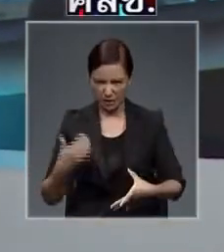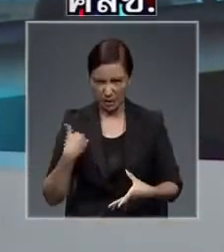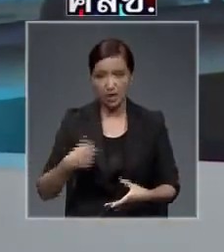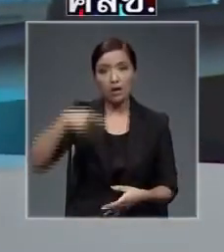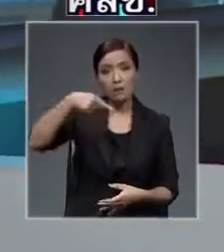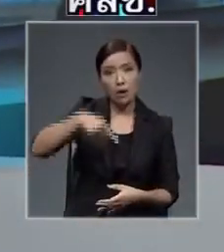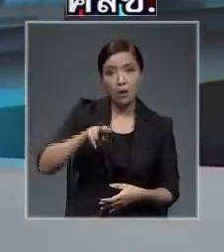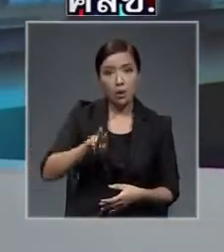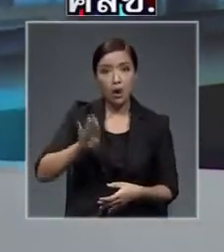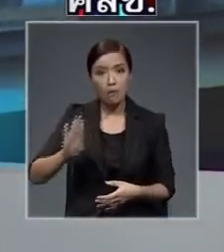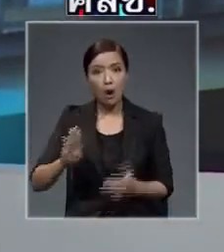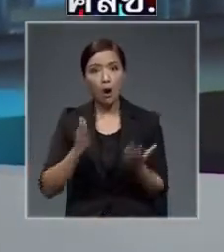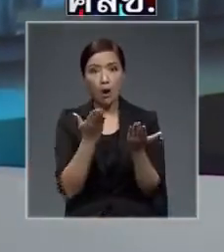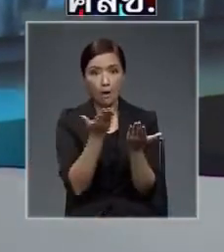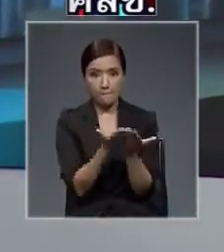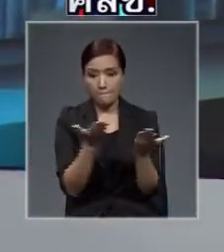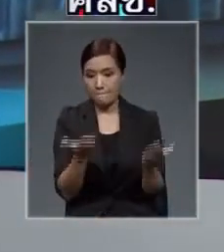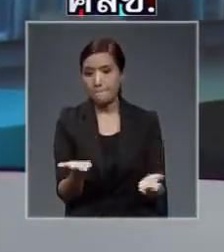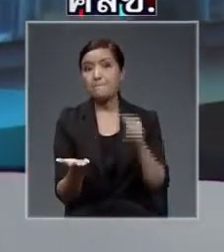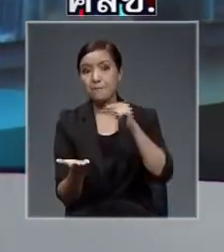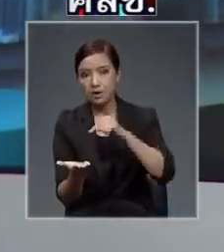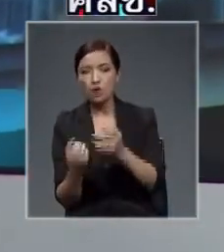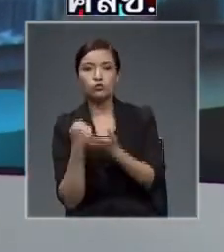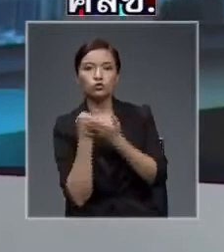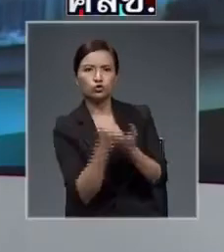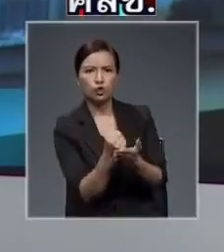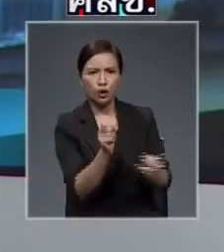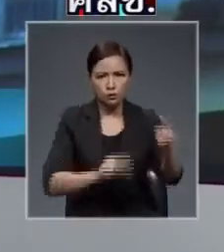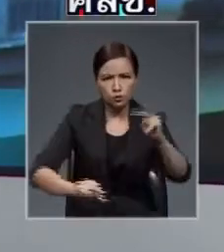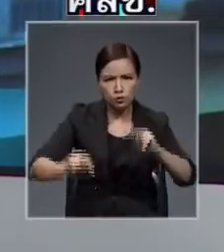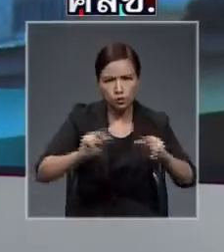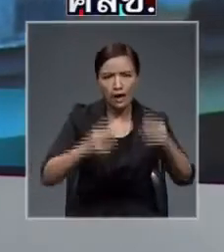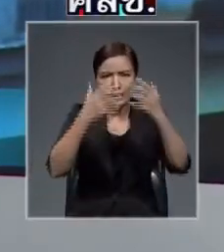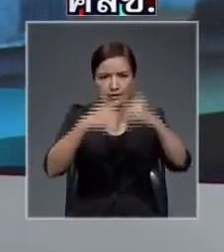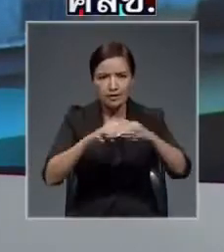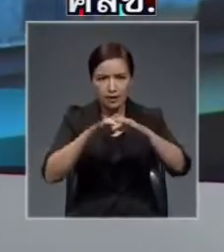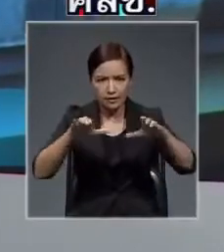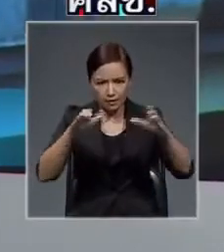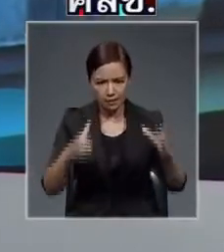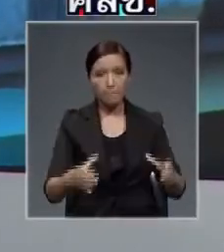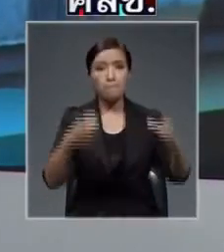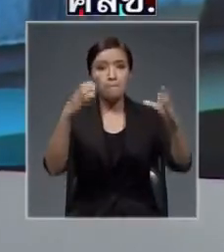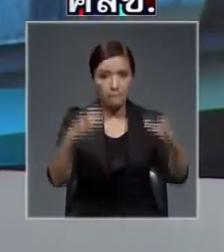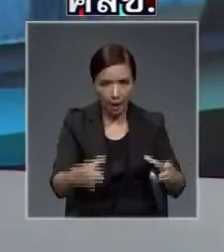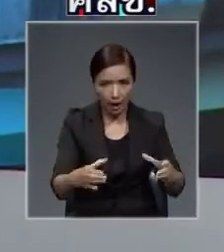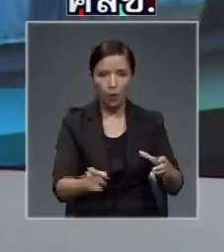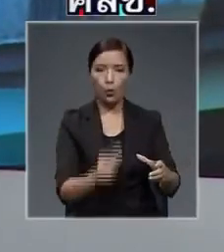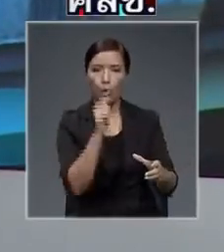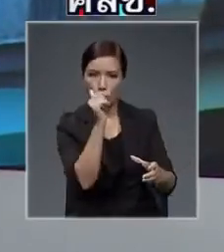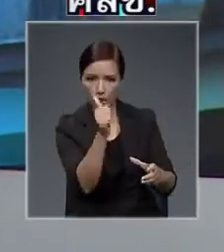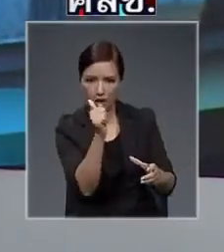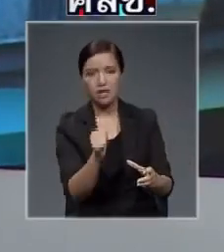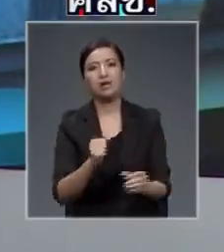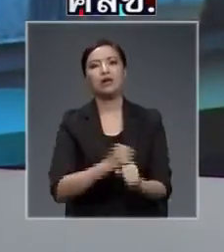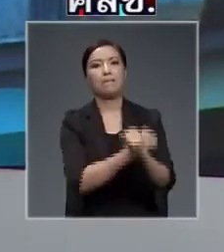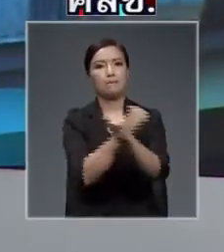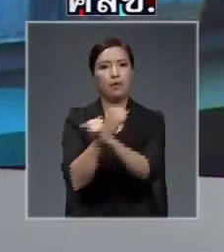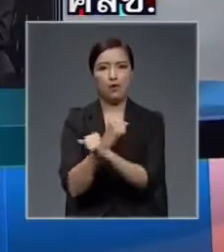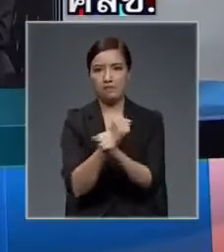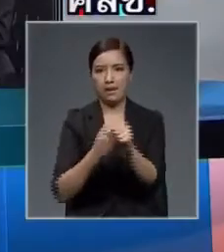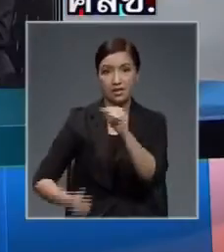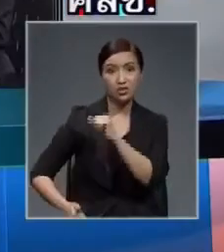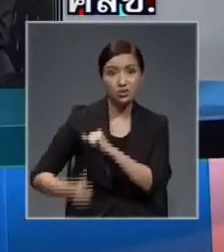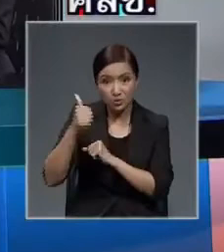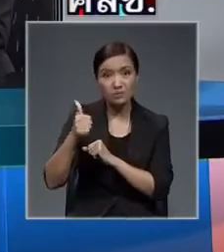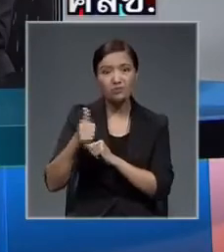นการและวิธีการที่จะดูแลติดตั้งและใช้งานให้เครื่องเนี่ยปลอดภัยที่สุด ค่ะ ค่ะ ตอนนี้เอง